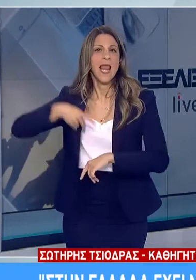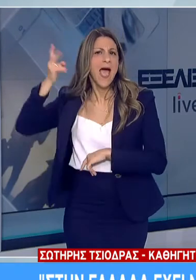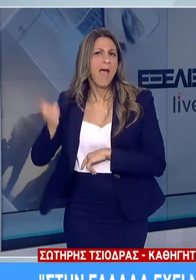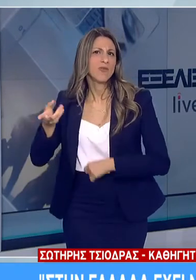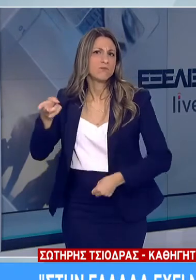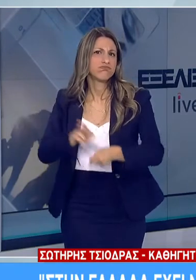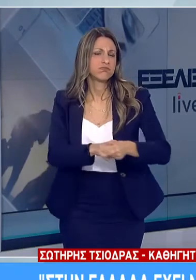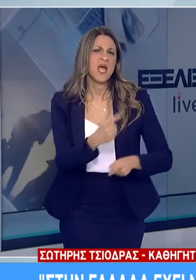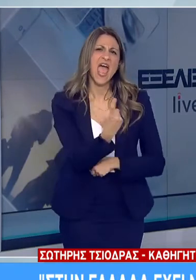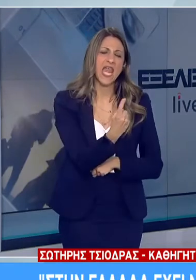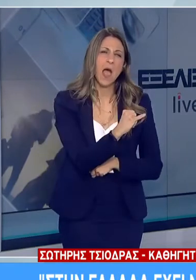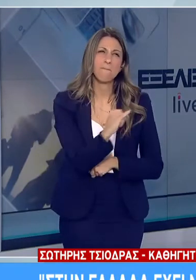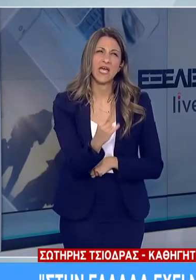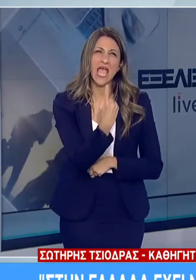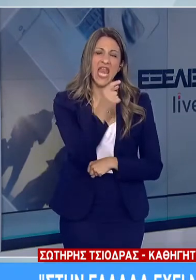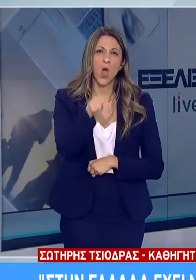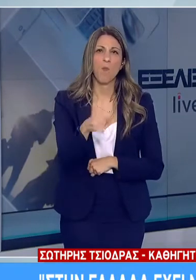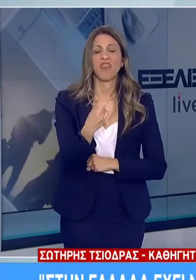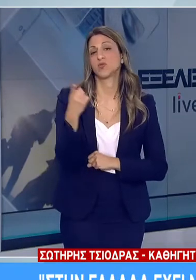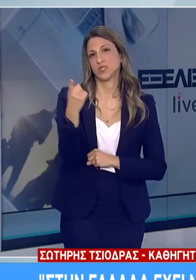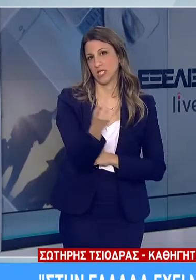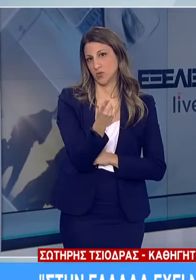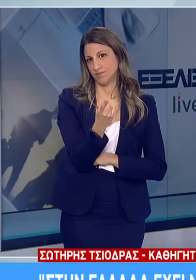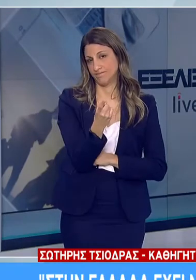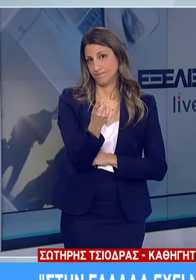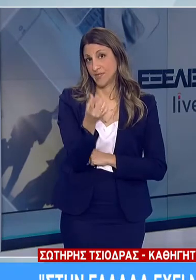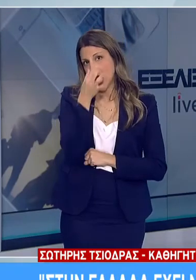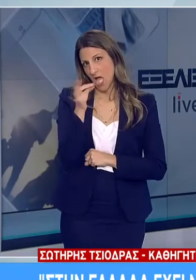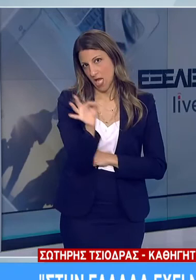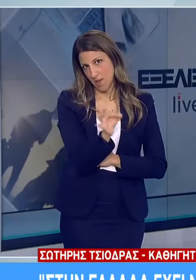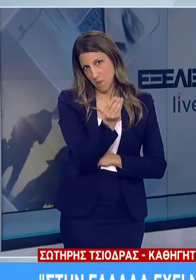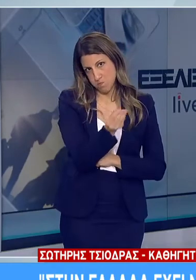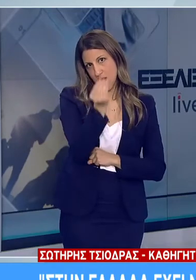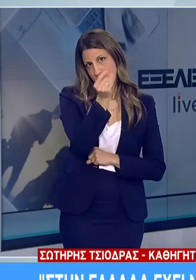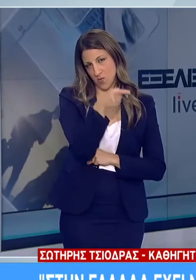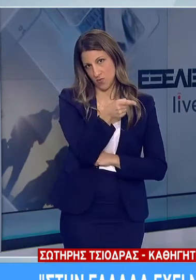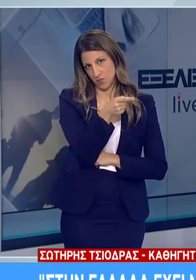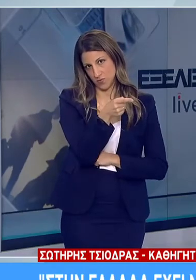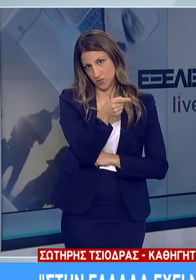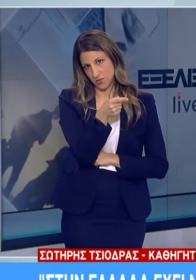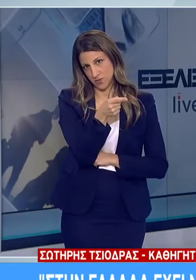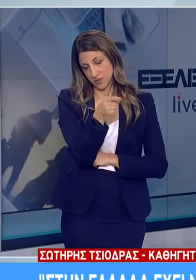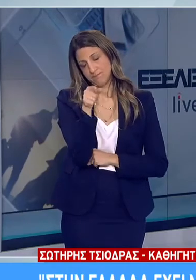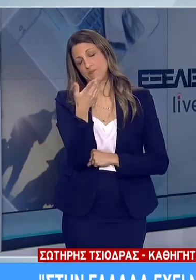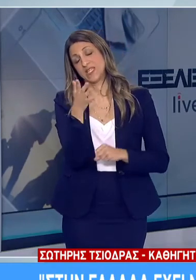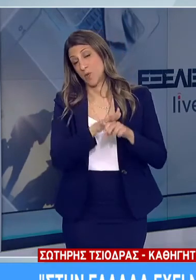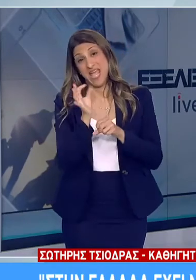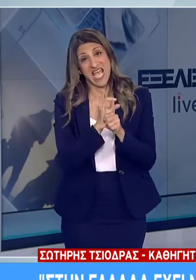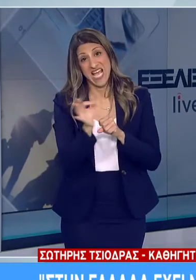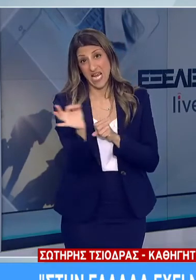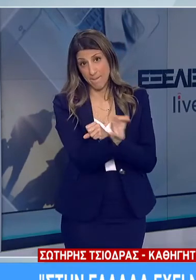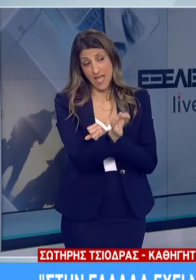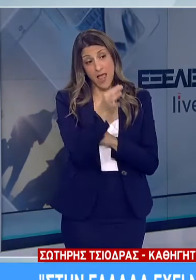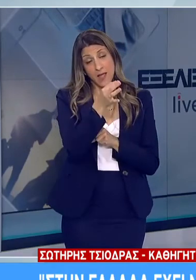θανάτου γύρω στο 1 με 1,2%. Πολύ παραπάνω από τη γρήπη και υψηλότερο από αυτόν που έως τώρα υπολογίζεται να είναι.